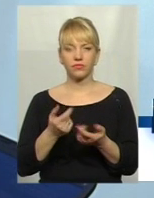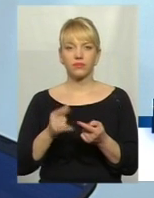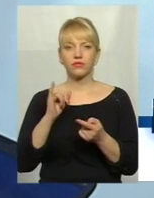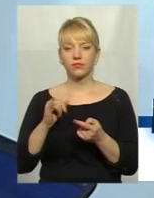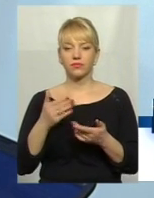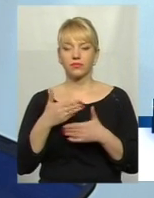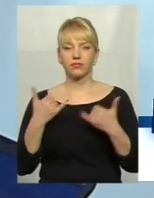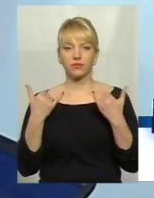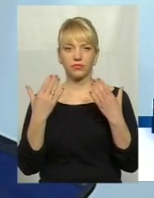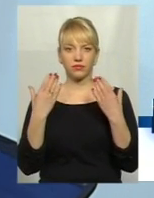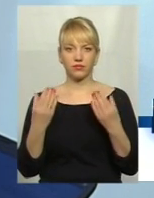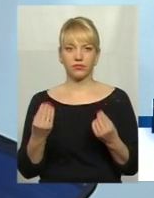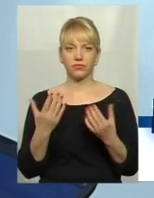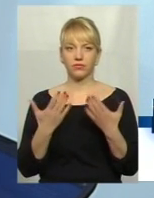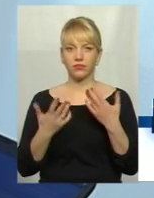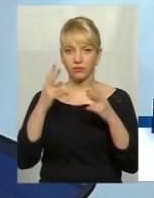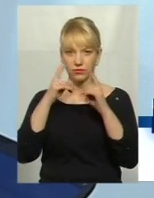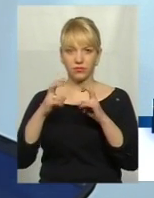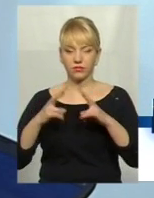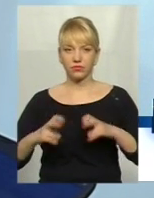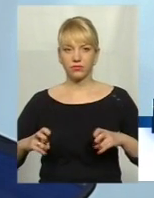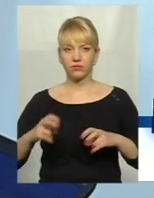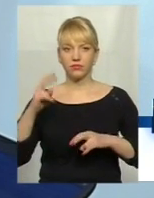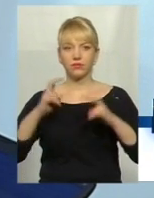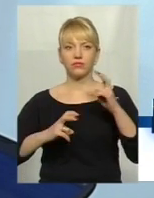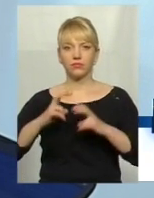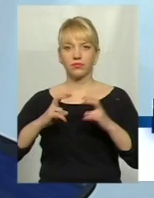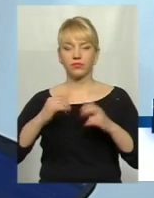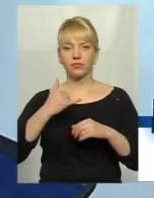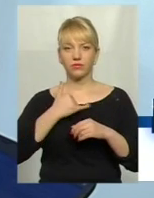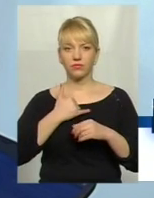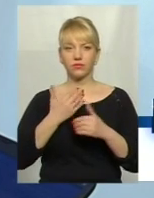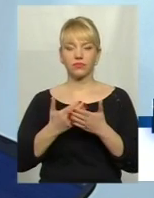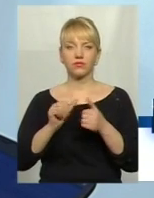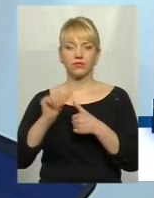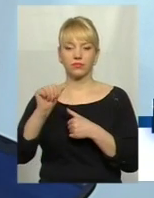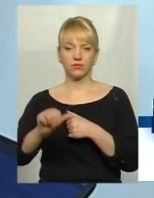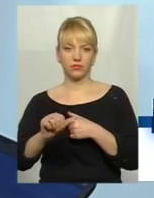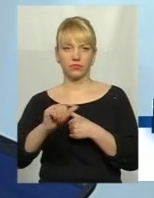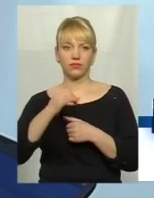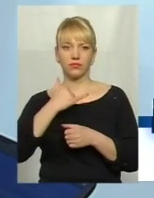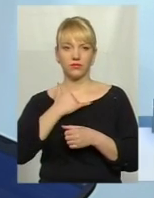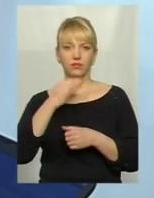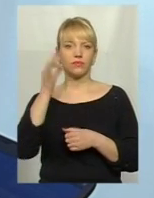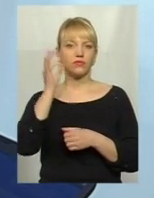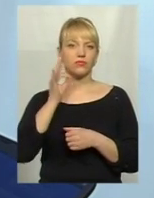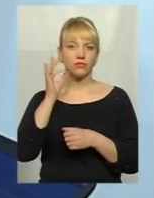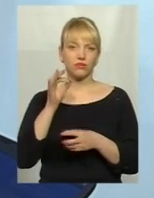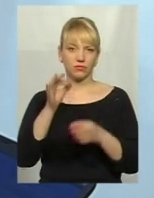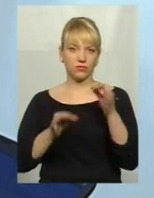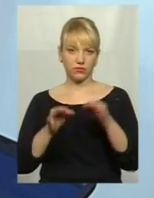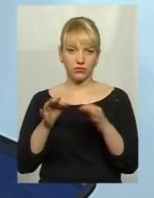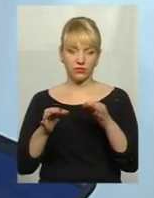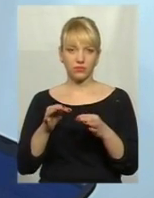на сьогоднішній день, якщо проаналізувати промисловості як такої, за винятком у нас солодового заводу, так,